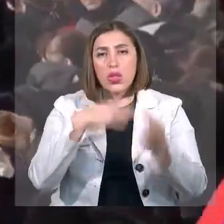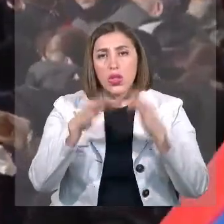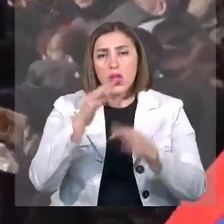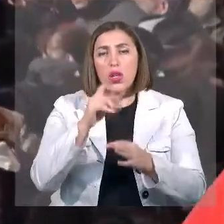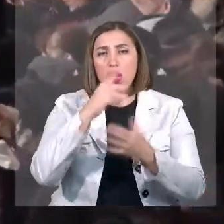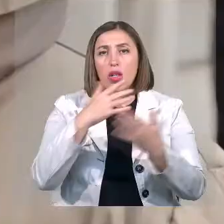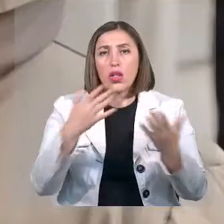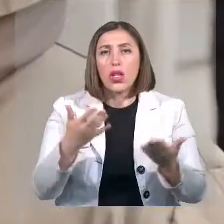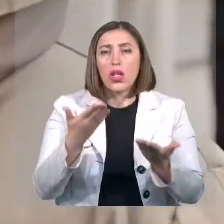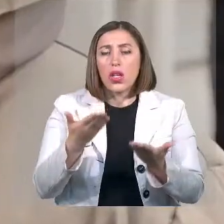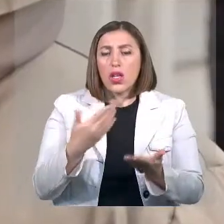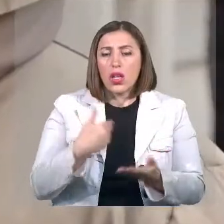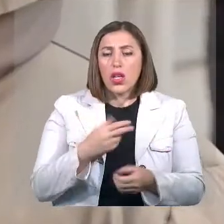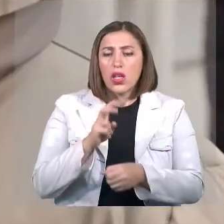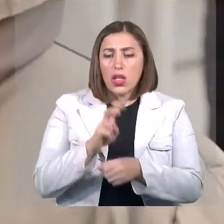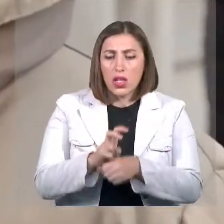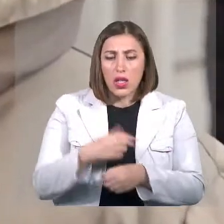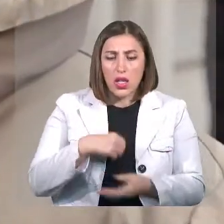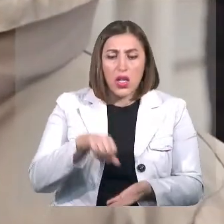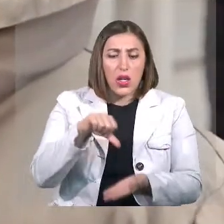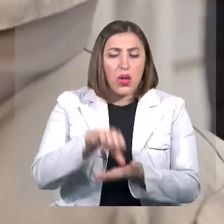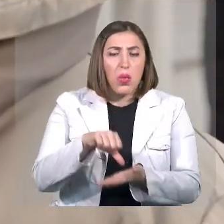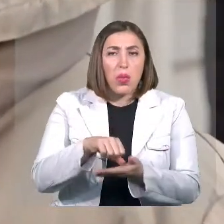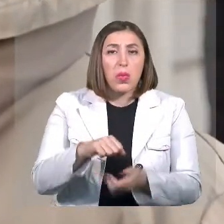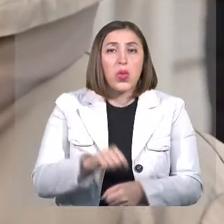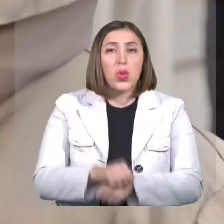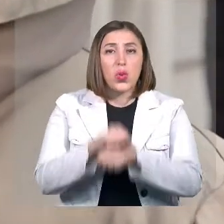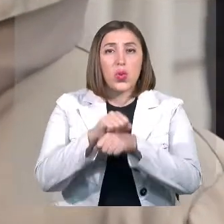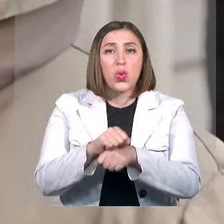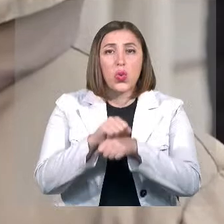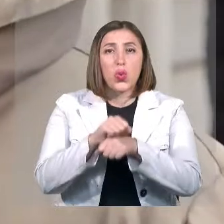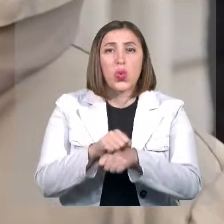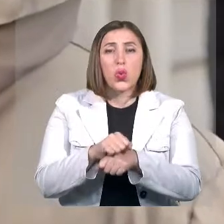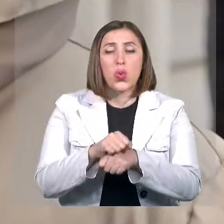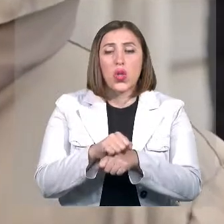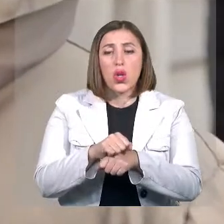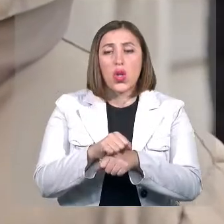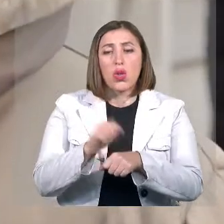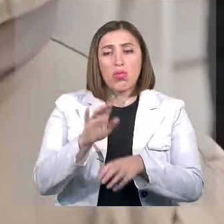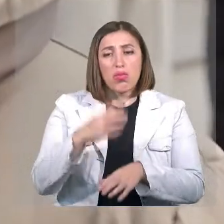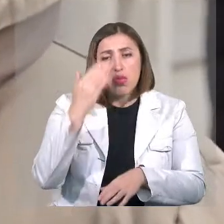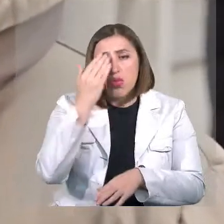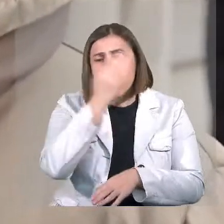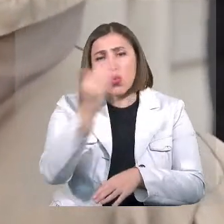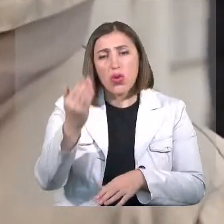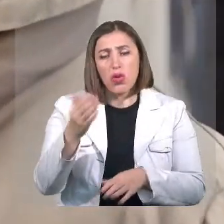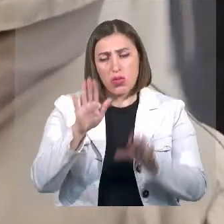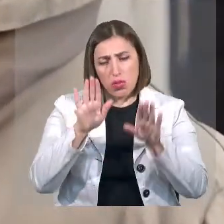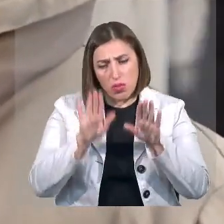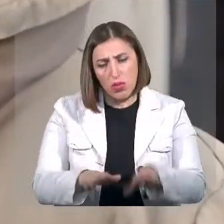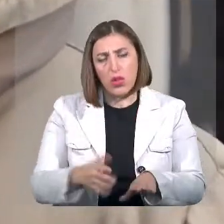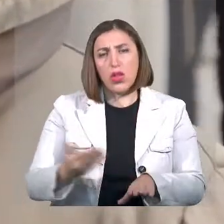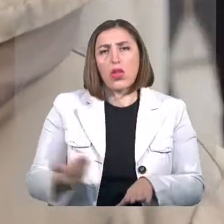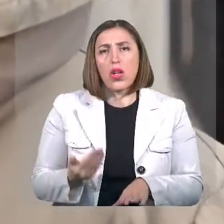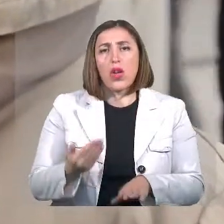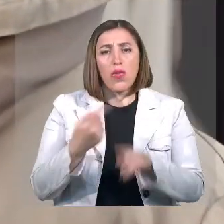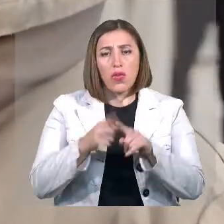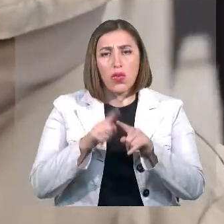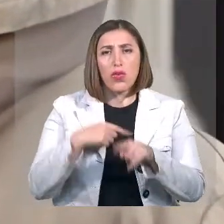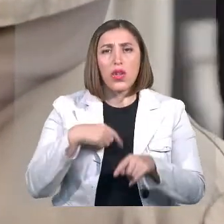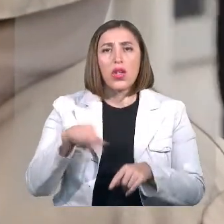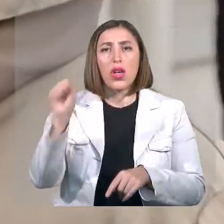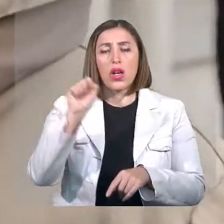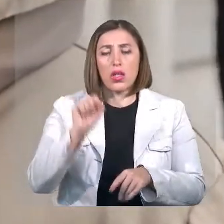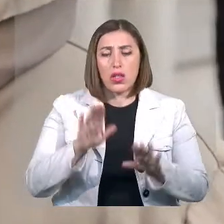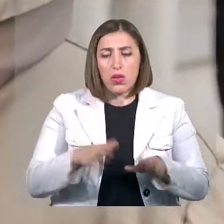Ես կելում էստեղ մասնալցիմ, որ իմ ժողովրդս պիտի մնան էստեղ, մուկստեղ ծնբալըք